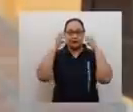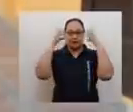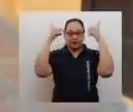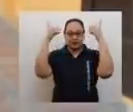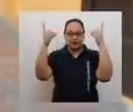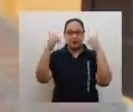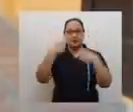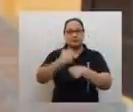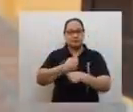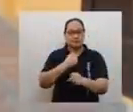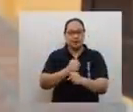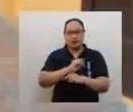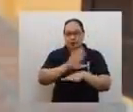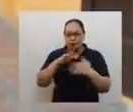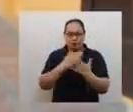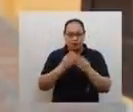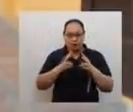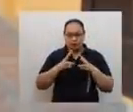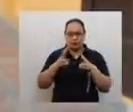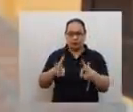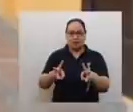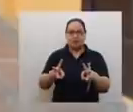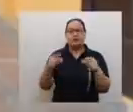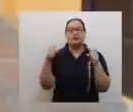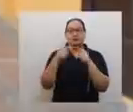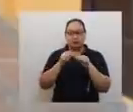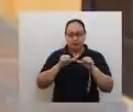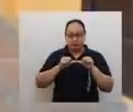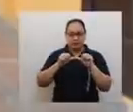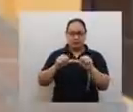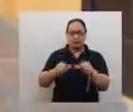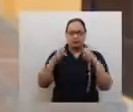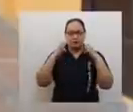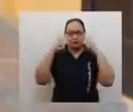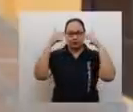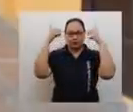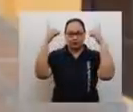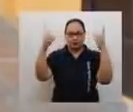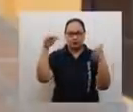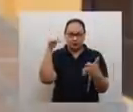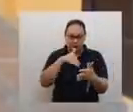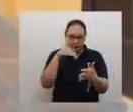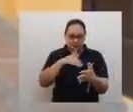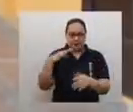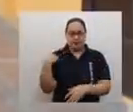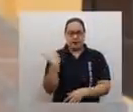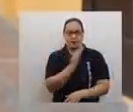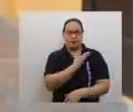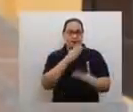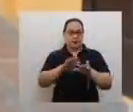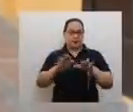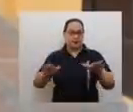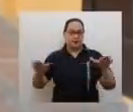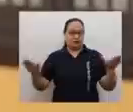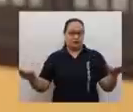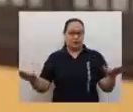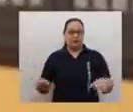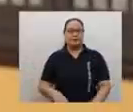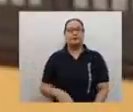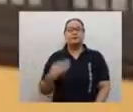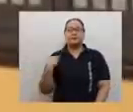ginagawa ang lahat ng paraan upang magpatuloy ang edukasyon ng ating mga anak. Amin